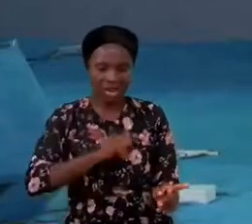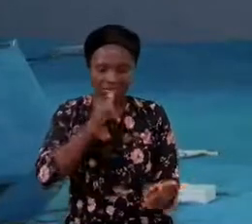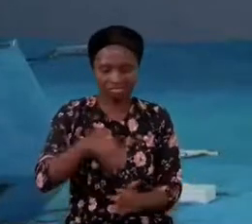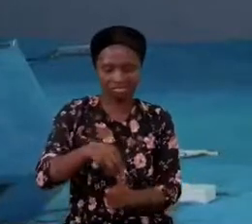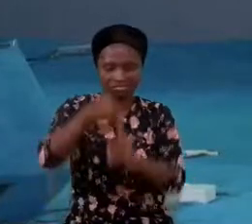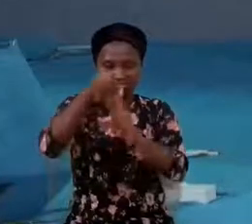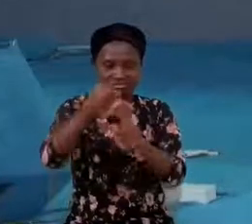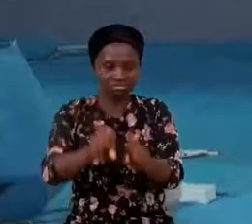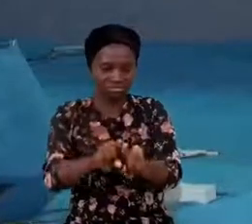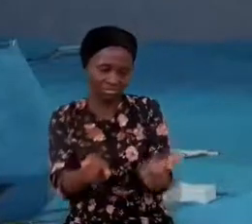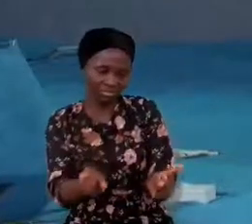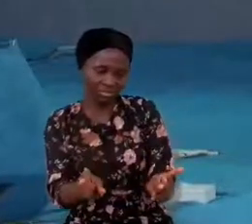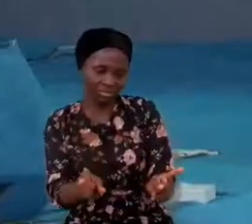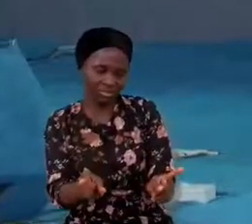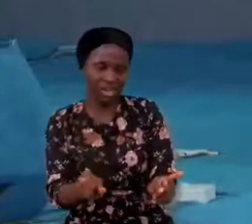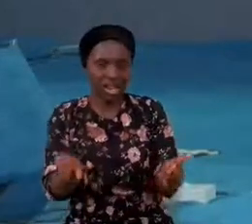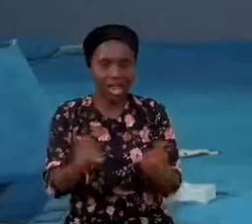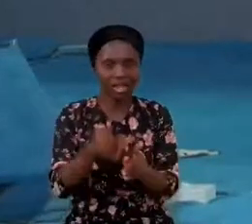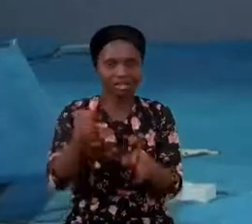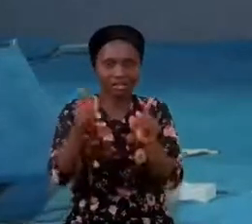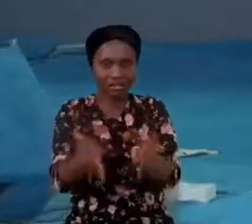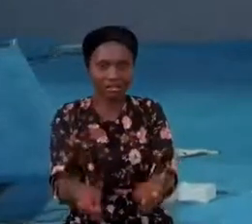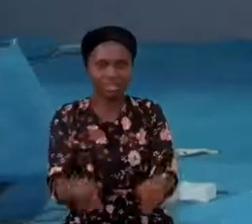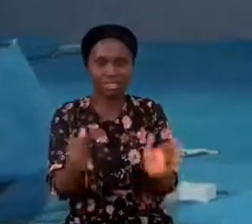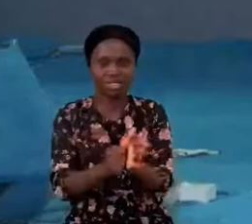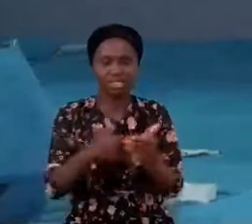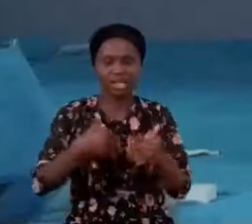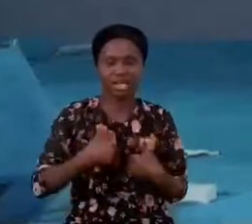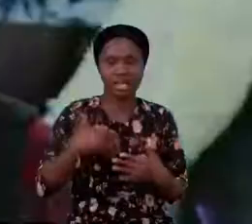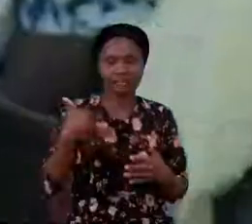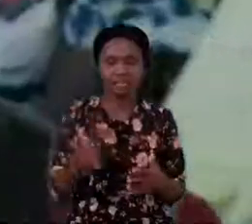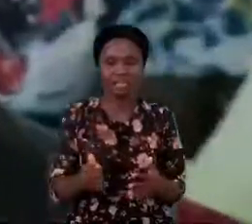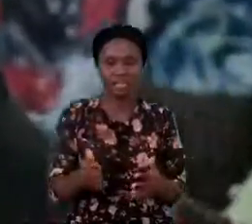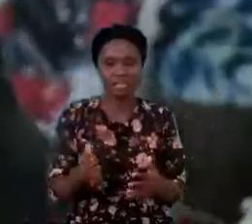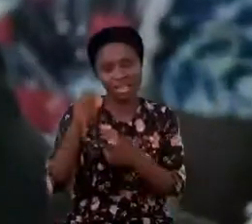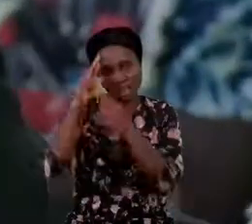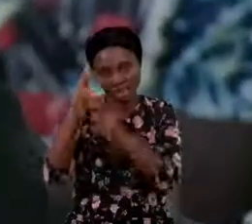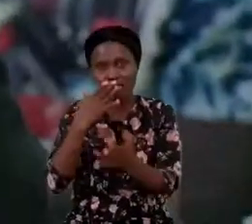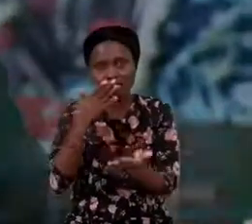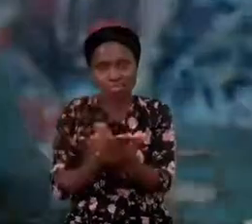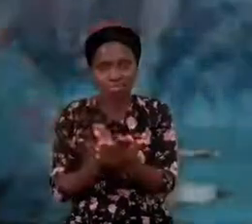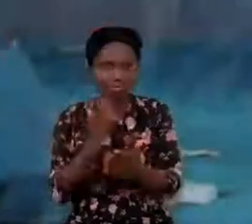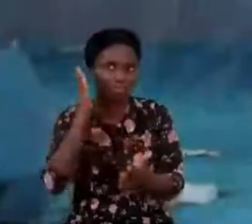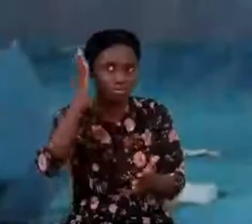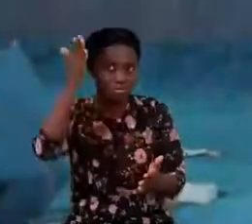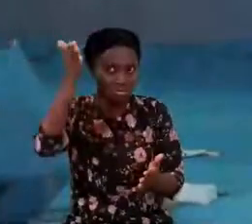qui a une destination. Et j'y arriverai. Gloire à Dieu. Tu y